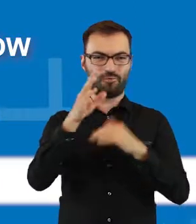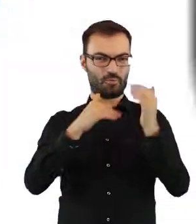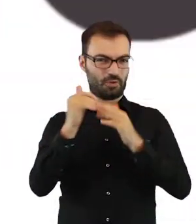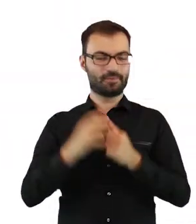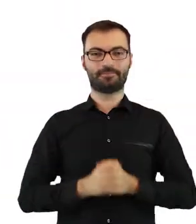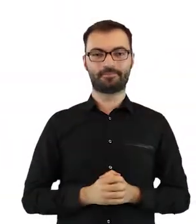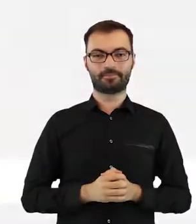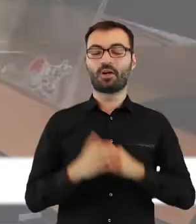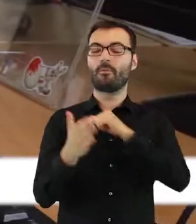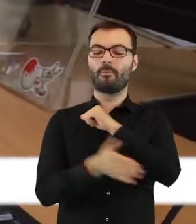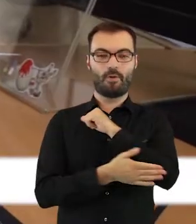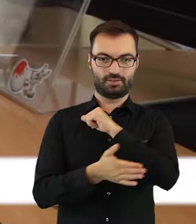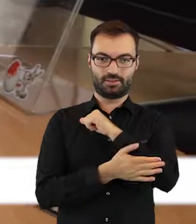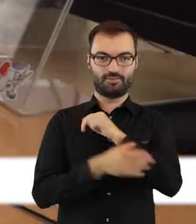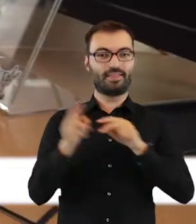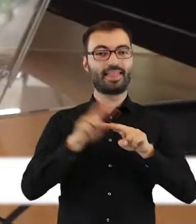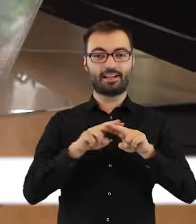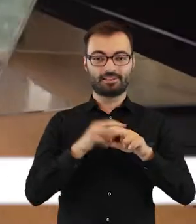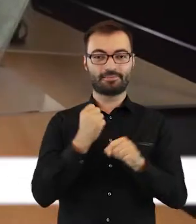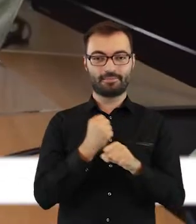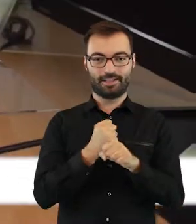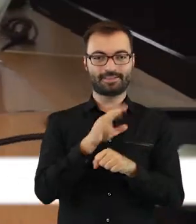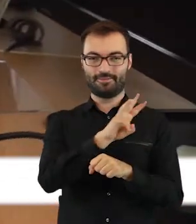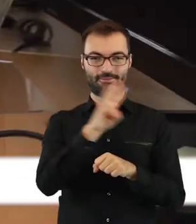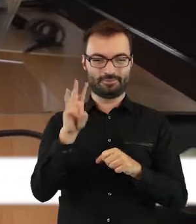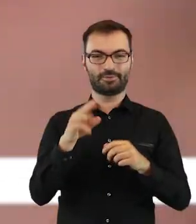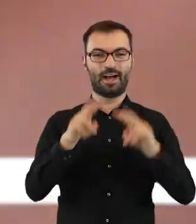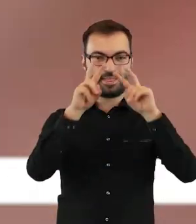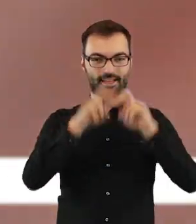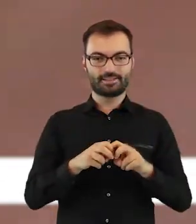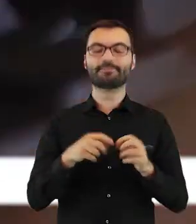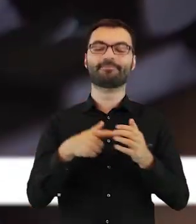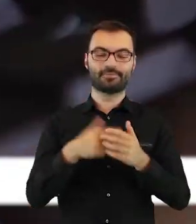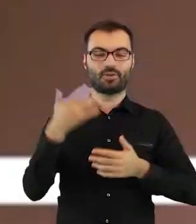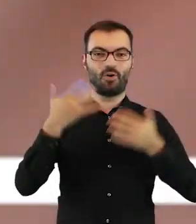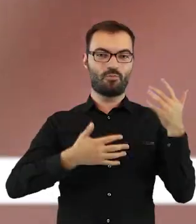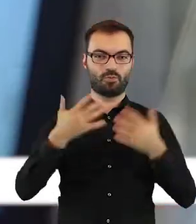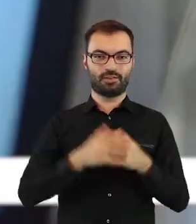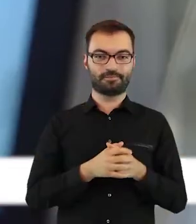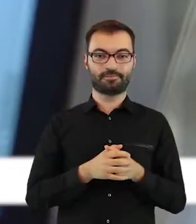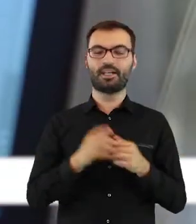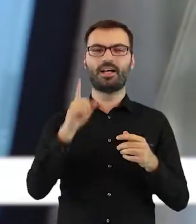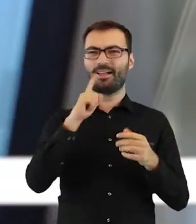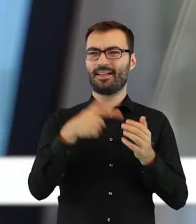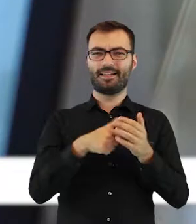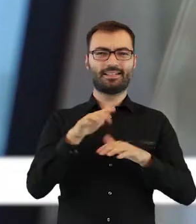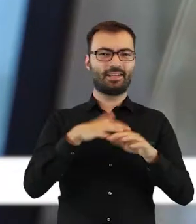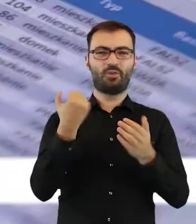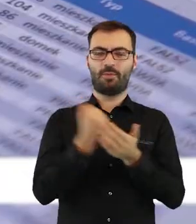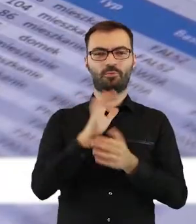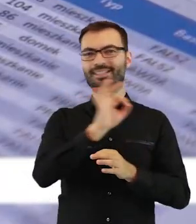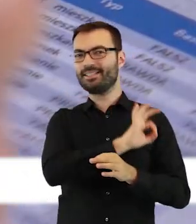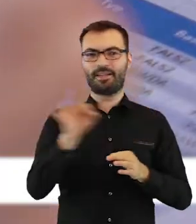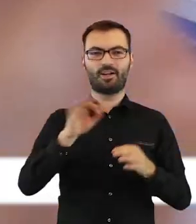budowy strony. Podstawowym narzędziem pracy analityka ruchu na stronach internetowych jest komputer. Do tego zawodu nie są